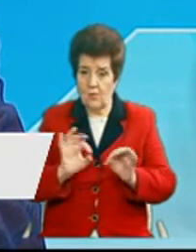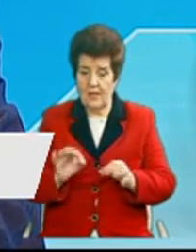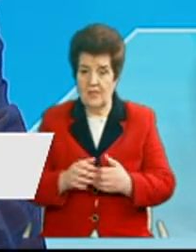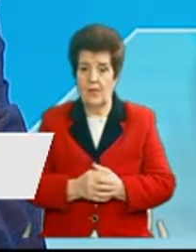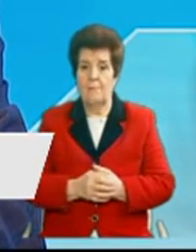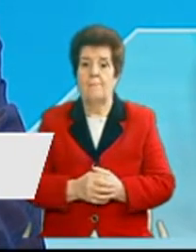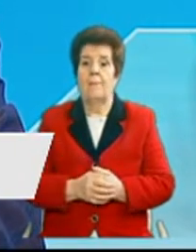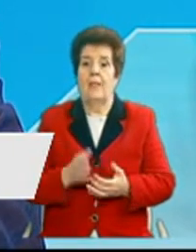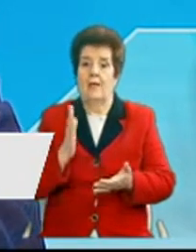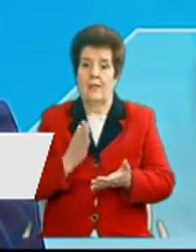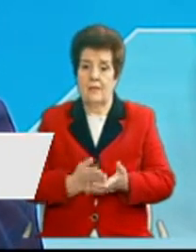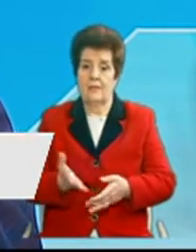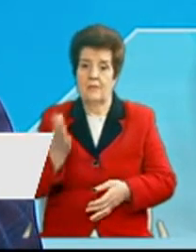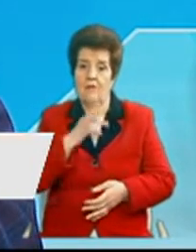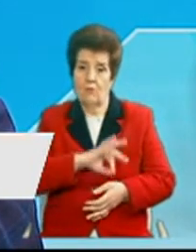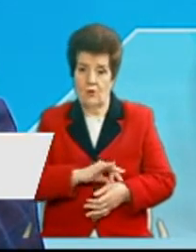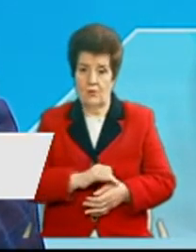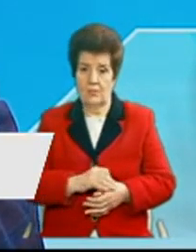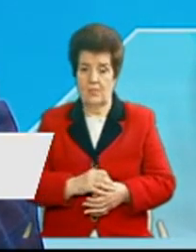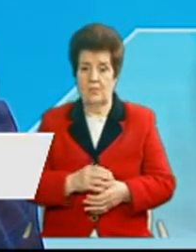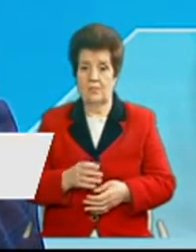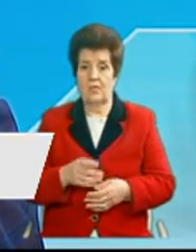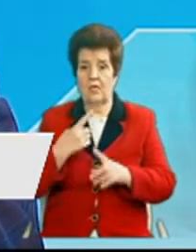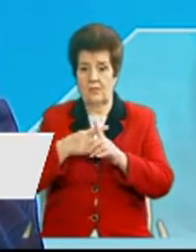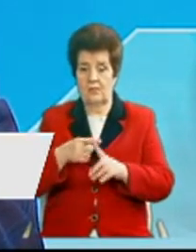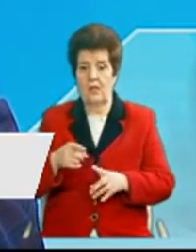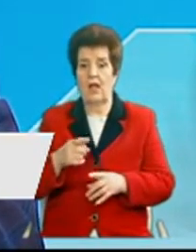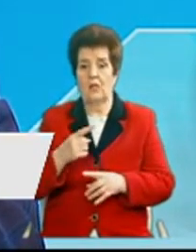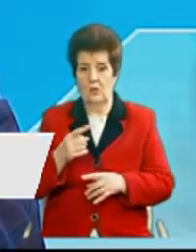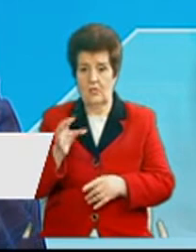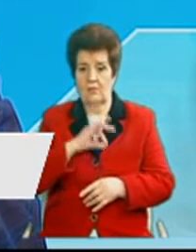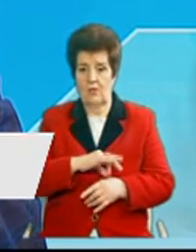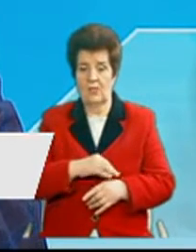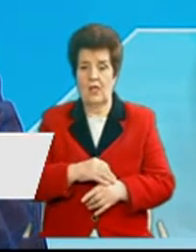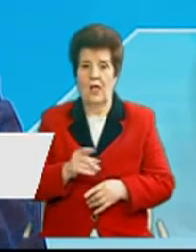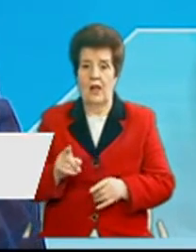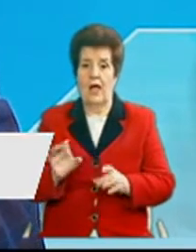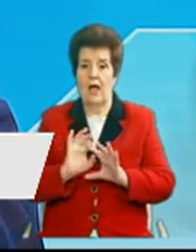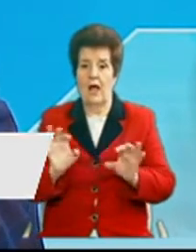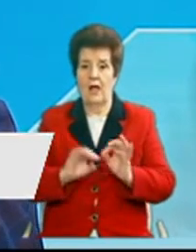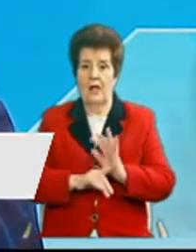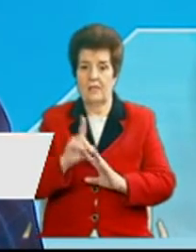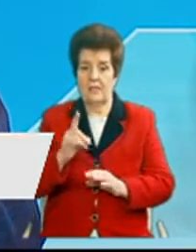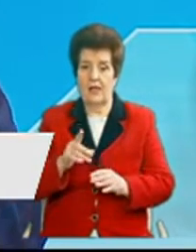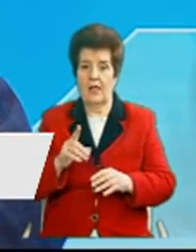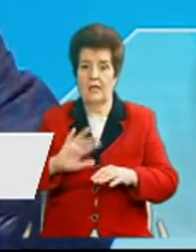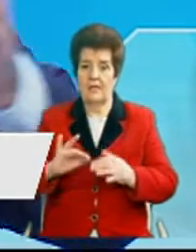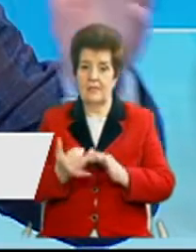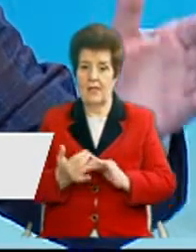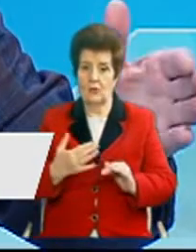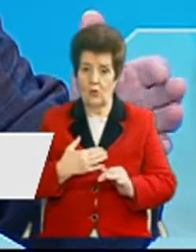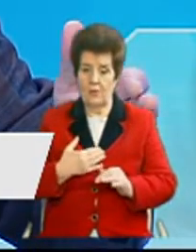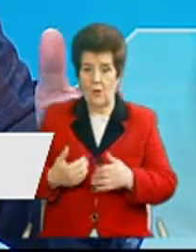și faptul că se folosesc cultele religioase. Eu, apropo, la lansarea în satul meu natal, care a fost